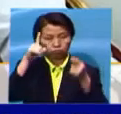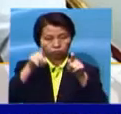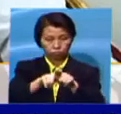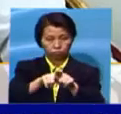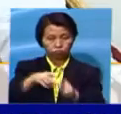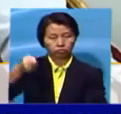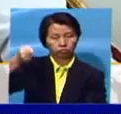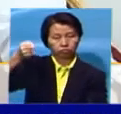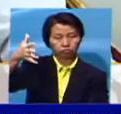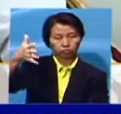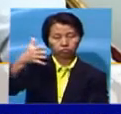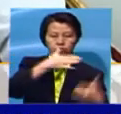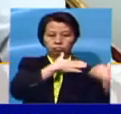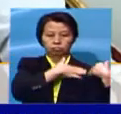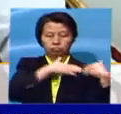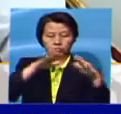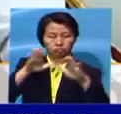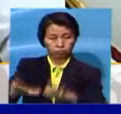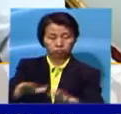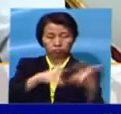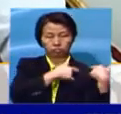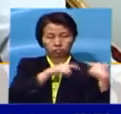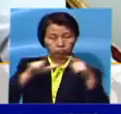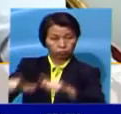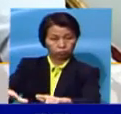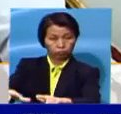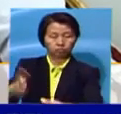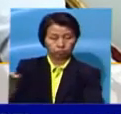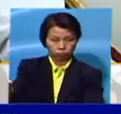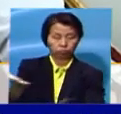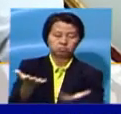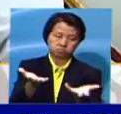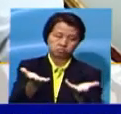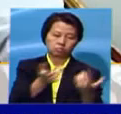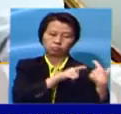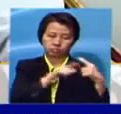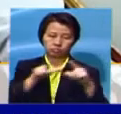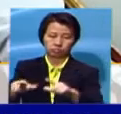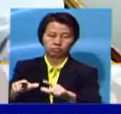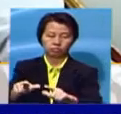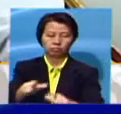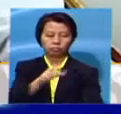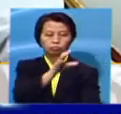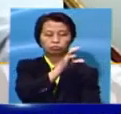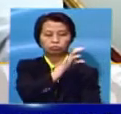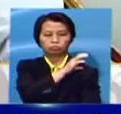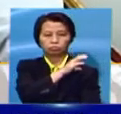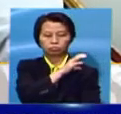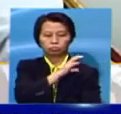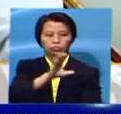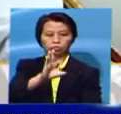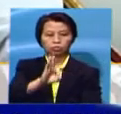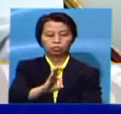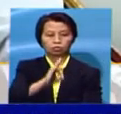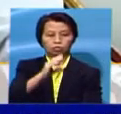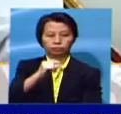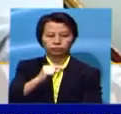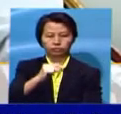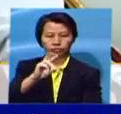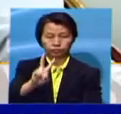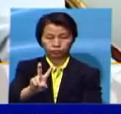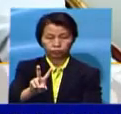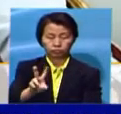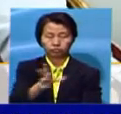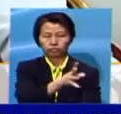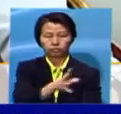melepaskan jawatan sebagai pengerusi fgb